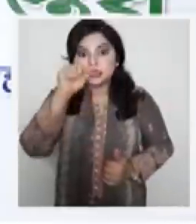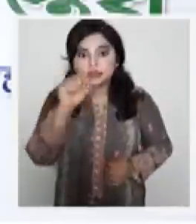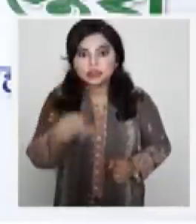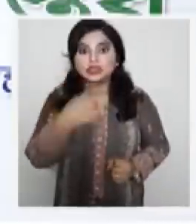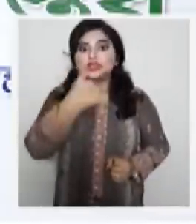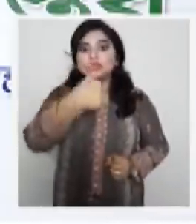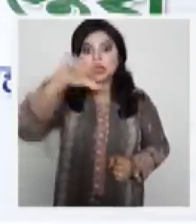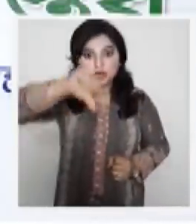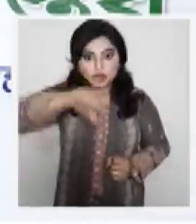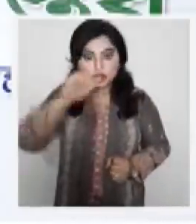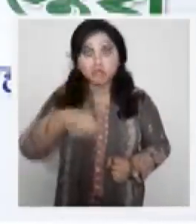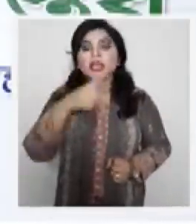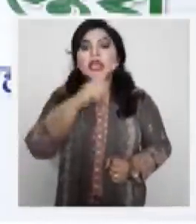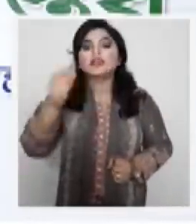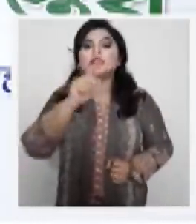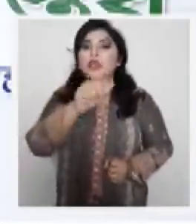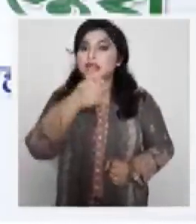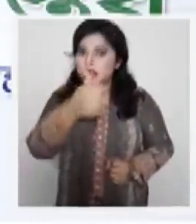24 ঘন্টায় ফোন কল গ্রহণ করা হয়েছে